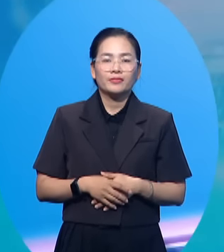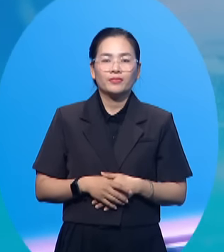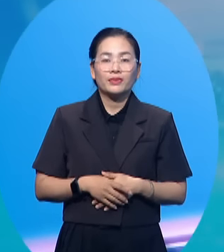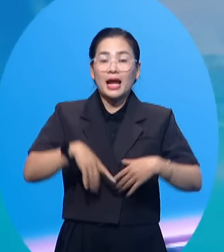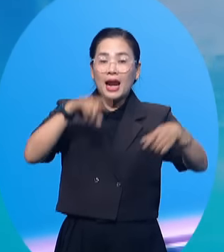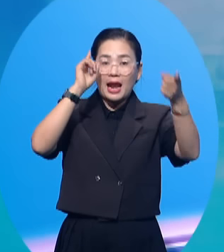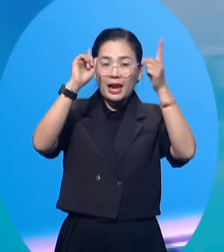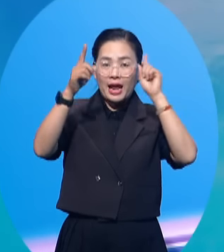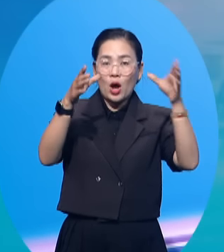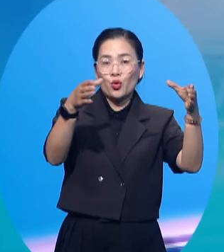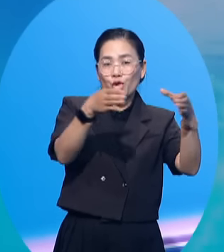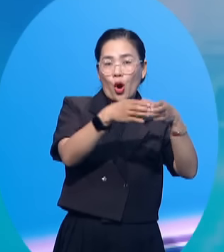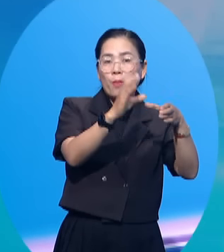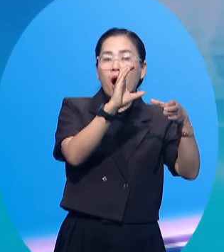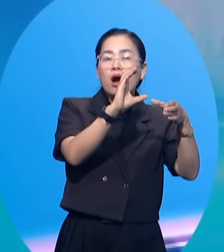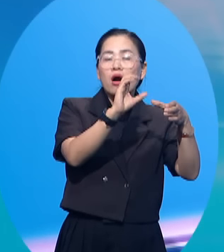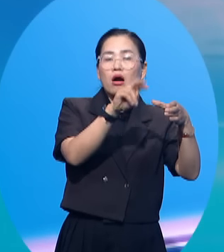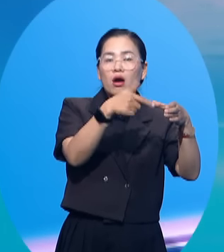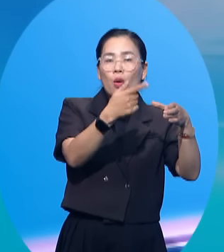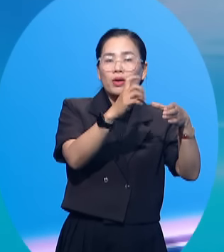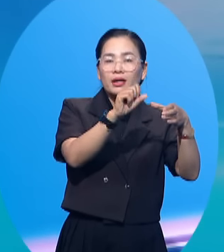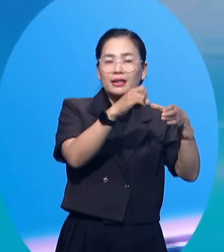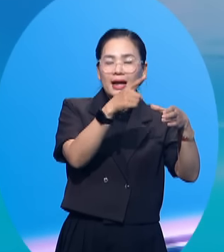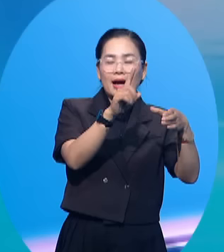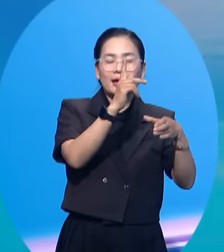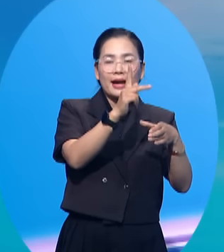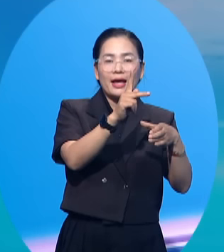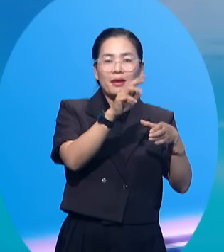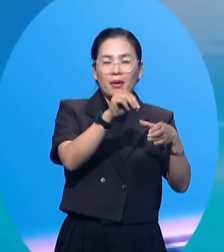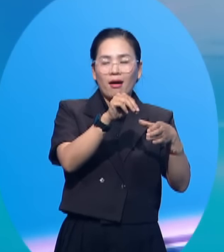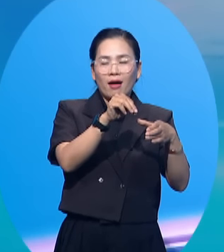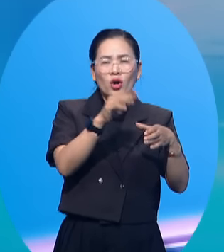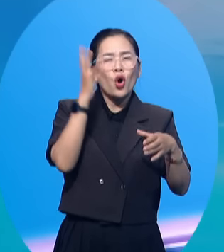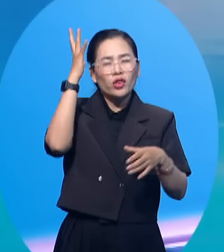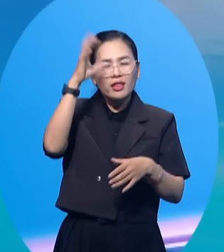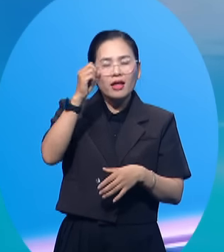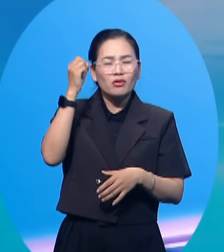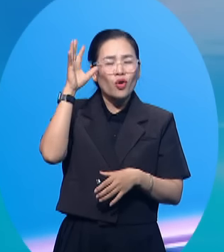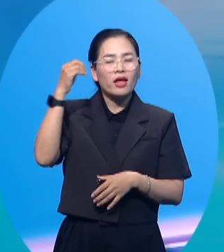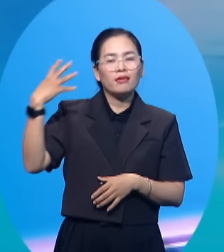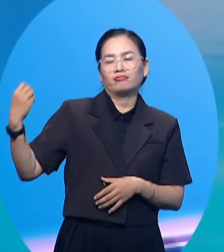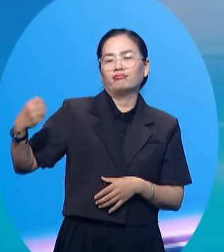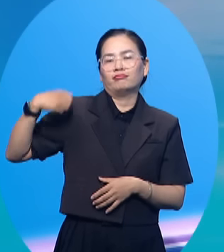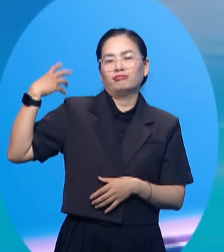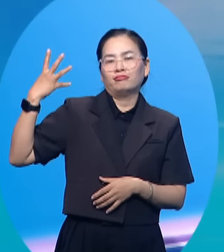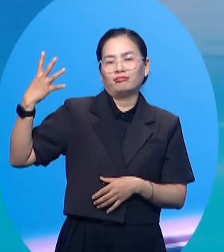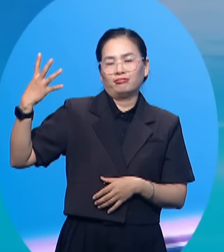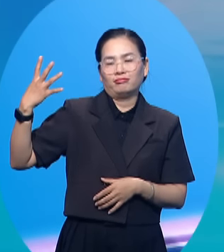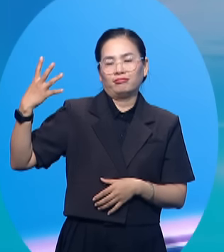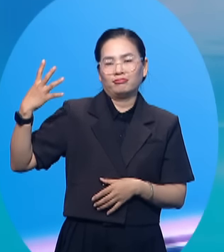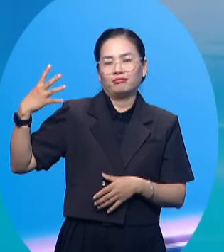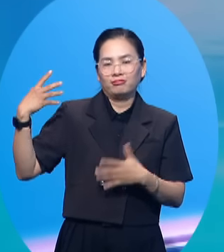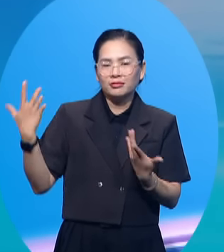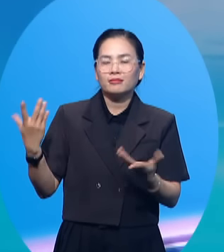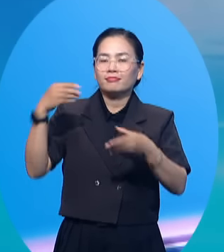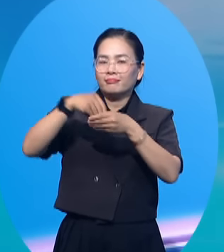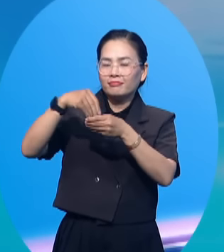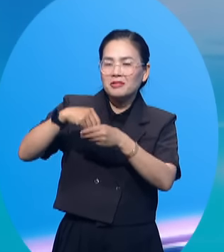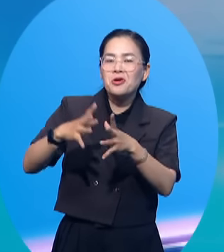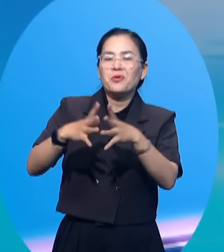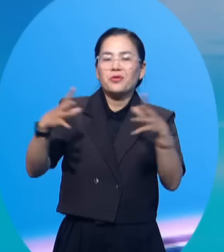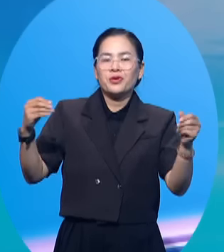lãnh đạo công Đảng K stamer Đưa dữ báo sẽ trở thành thủ tướng tiếp theo của nước Anh theo các cuộc thăm dò công đảng sẽ dành chiến thắng với đa số